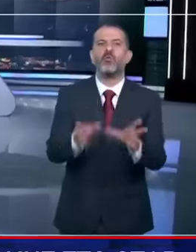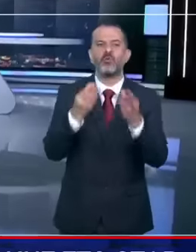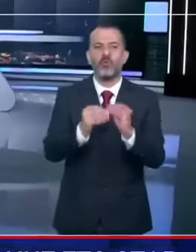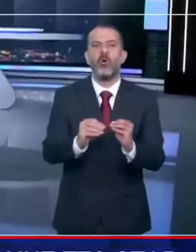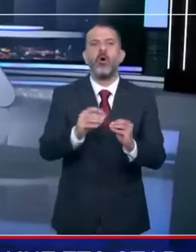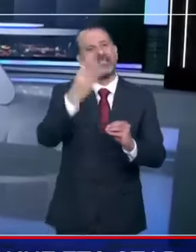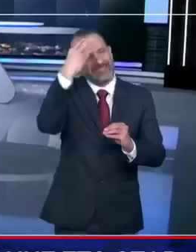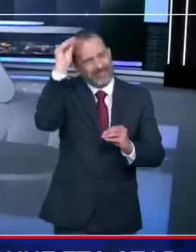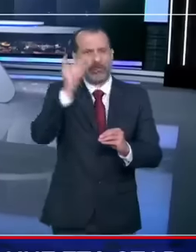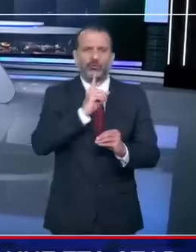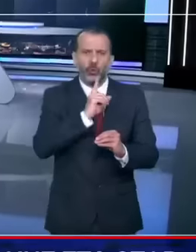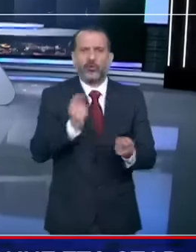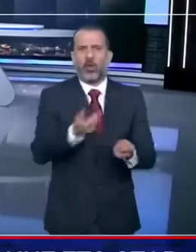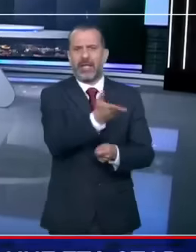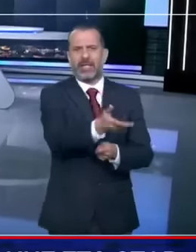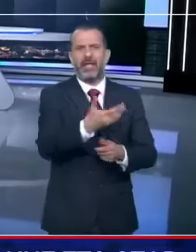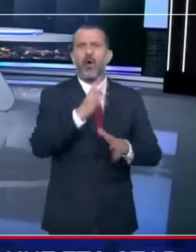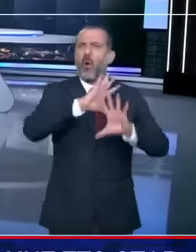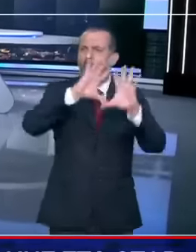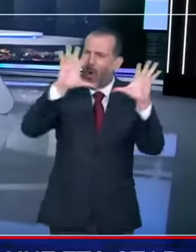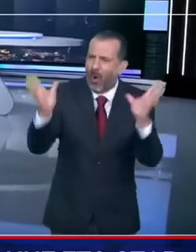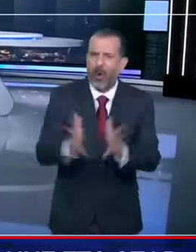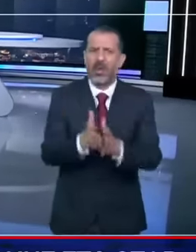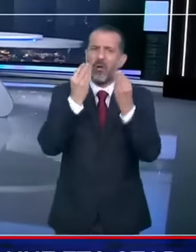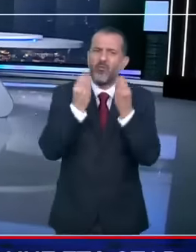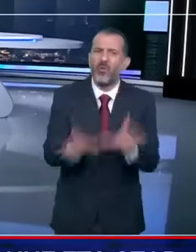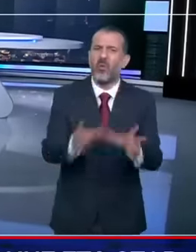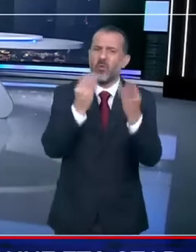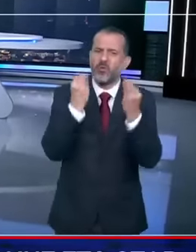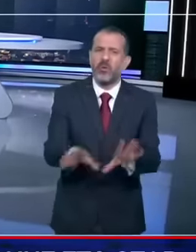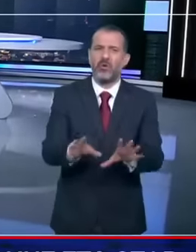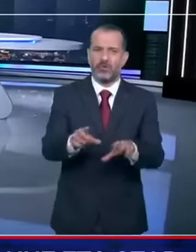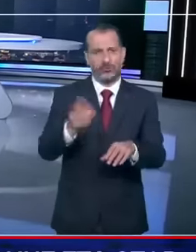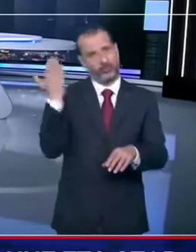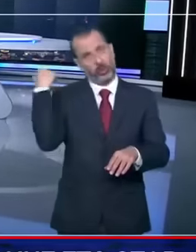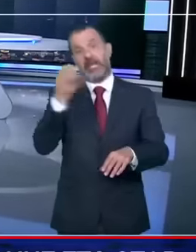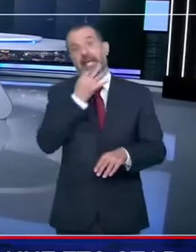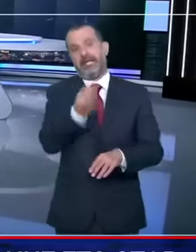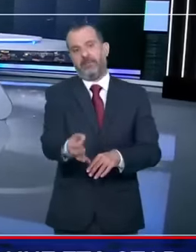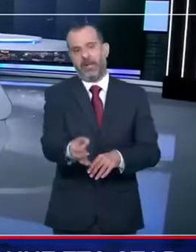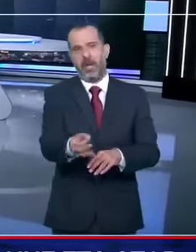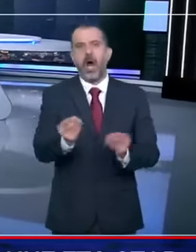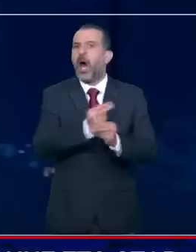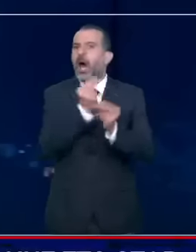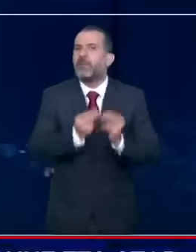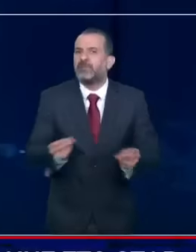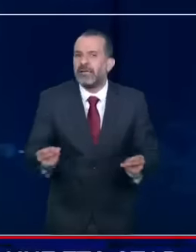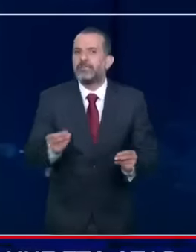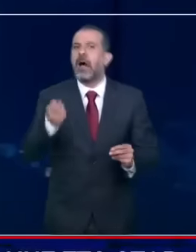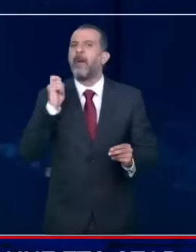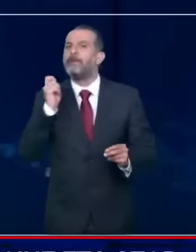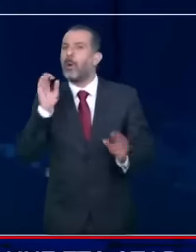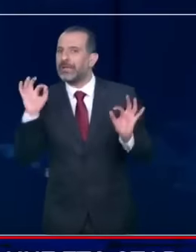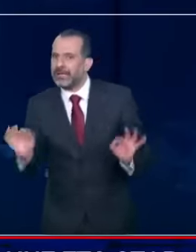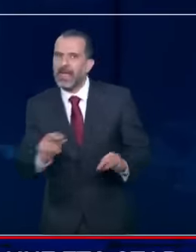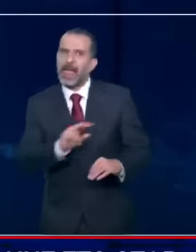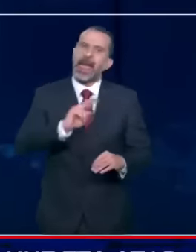προκάτοχός σας, ο κύριος Τσίπρας, όλα είναι μαύρα. Και τα αποτελέσματα της πολιτικής αυτής και της αντιπολίτευσης